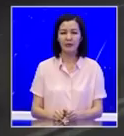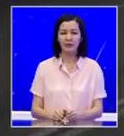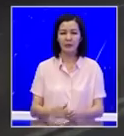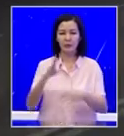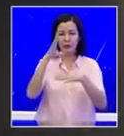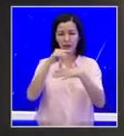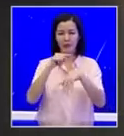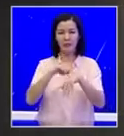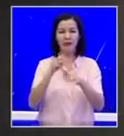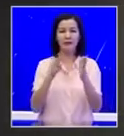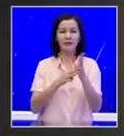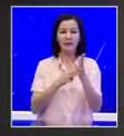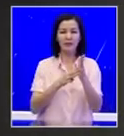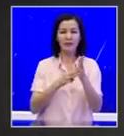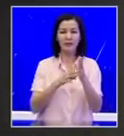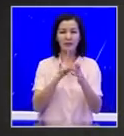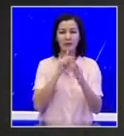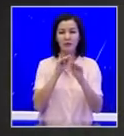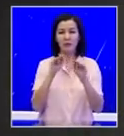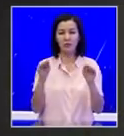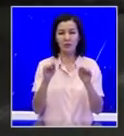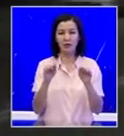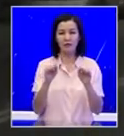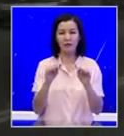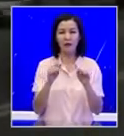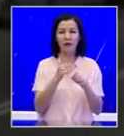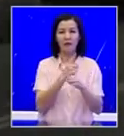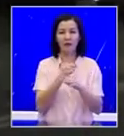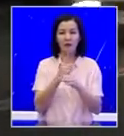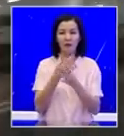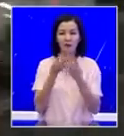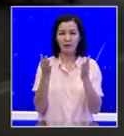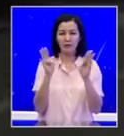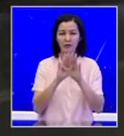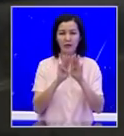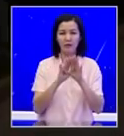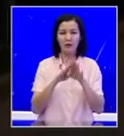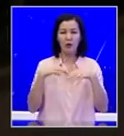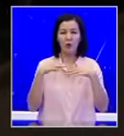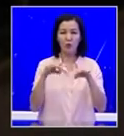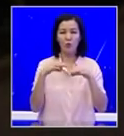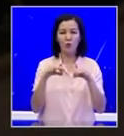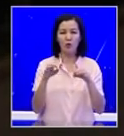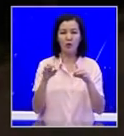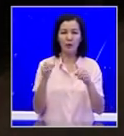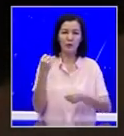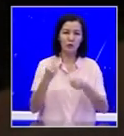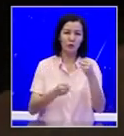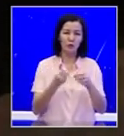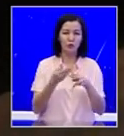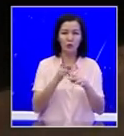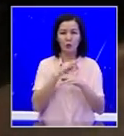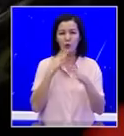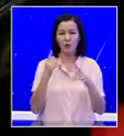Кешкі 8 шамасы қала тым-тырыс деуге келмей тұр. Карантин режиміне қарамастан қозғалыс әлі тоқтамаған. Рейтке шыққан сақшылар